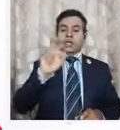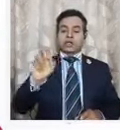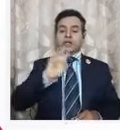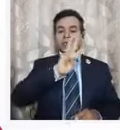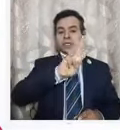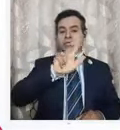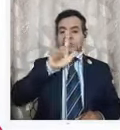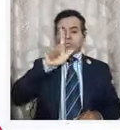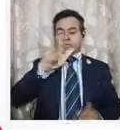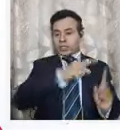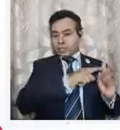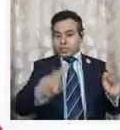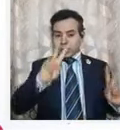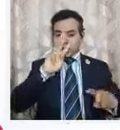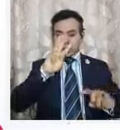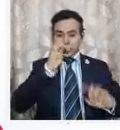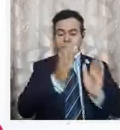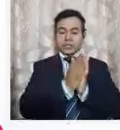পরীক্ষা হয়েছে